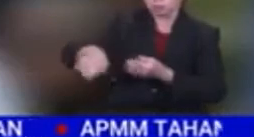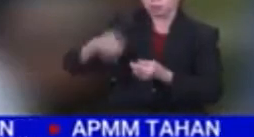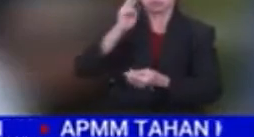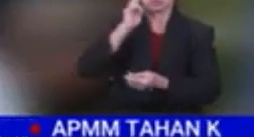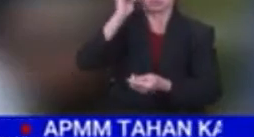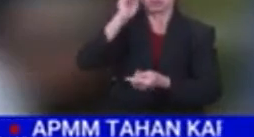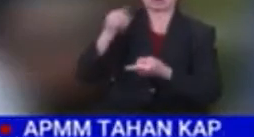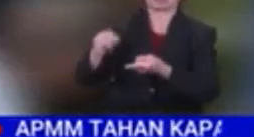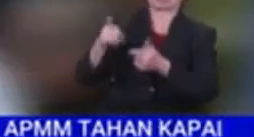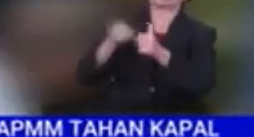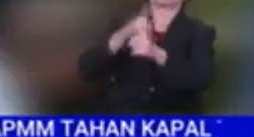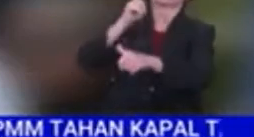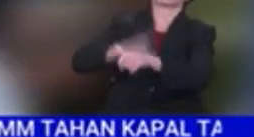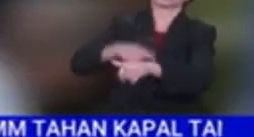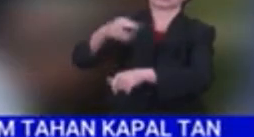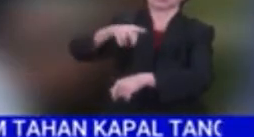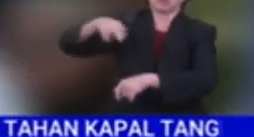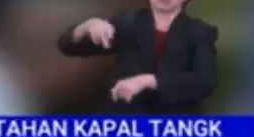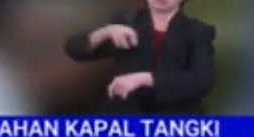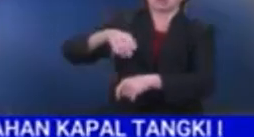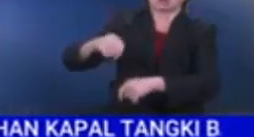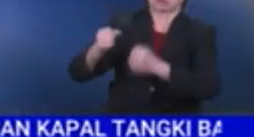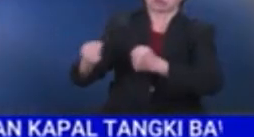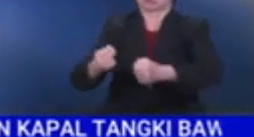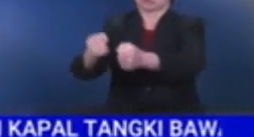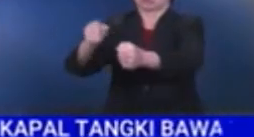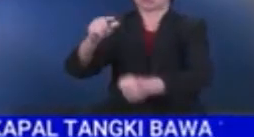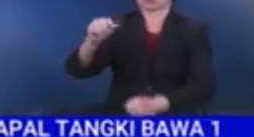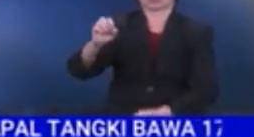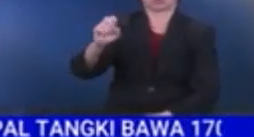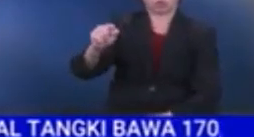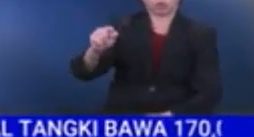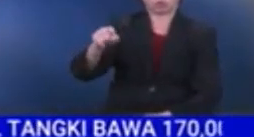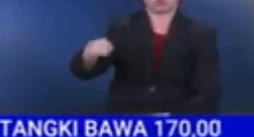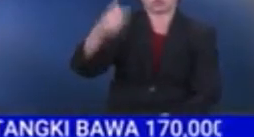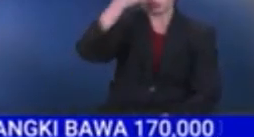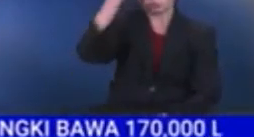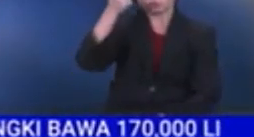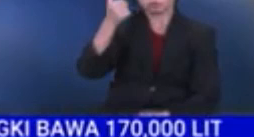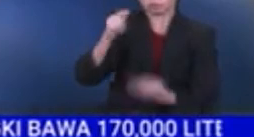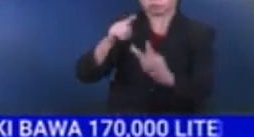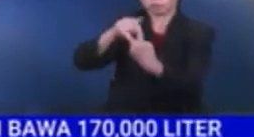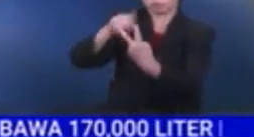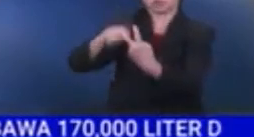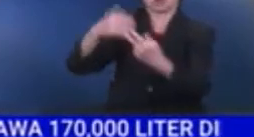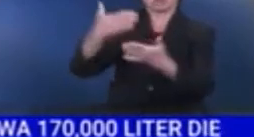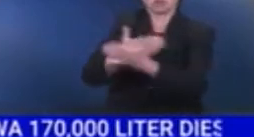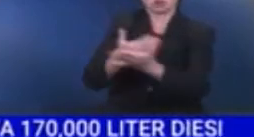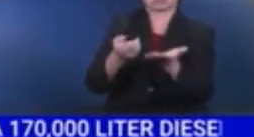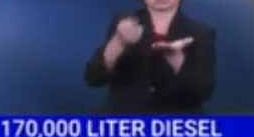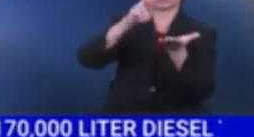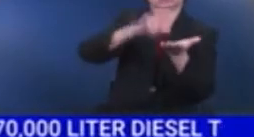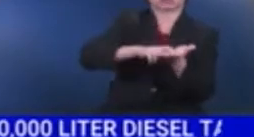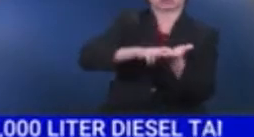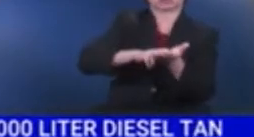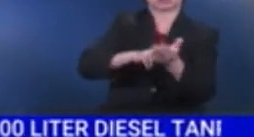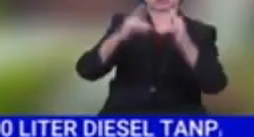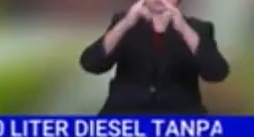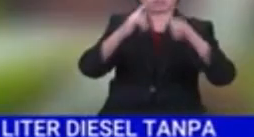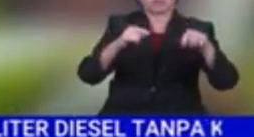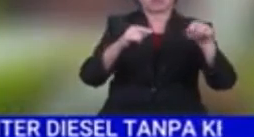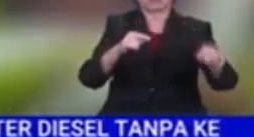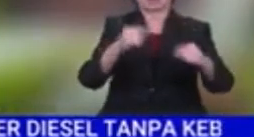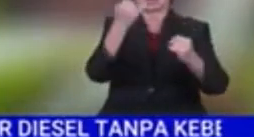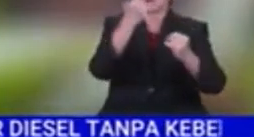remaja itu dipercayai kali pertama mandi di sungai Golder Minecraft crown yang ke-22 mangsa baru mendaftar di pondok